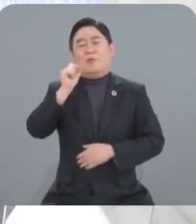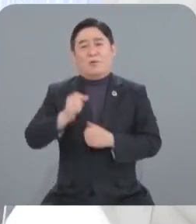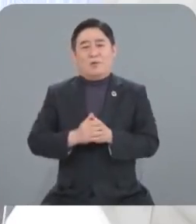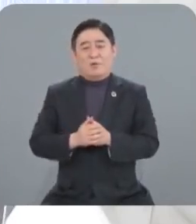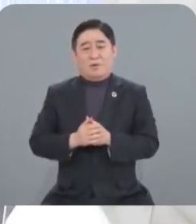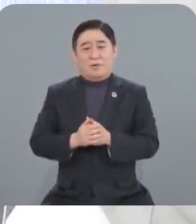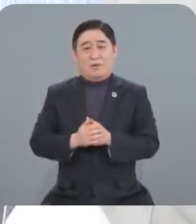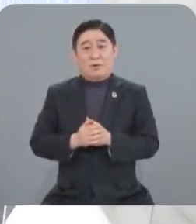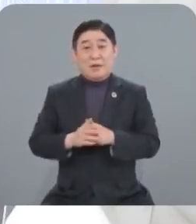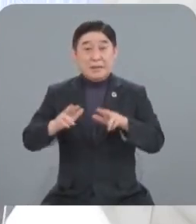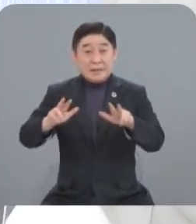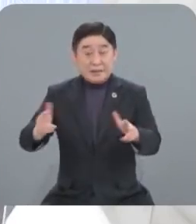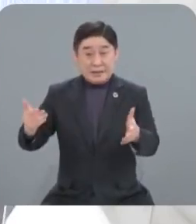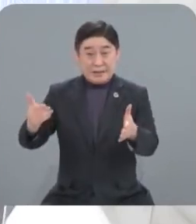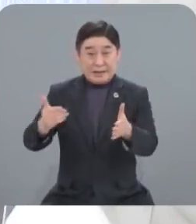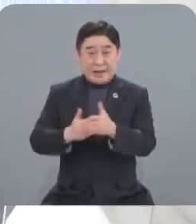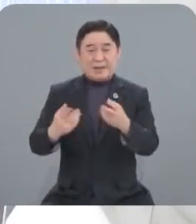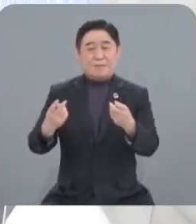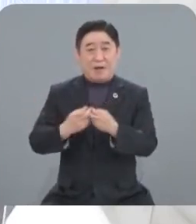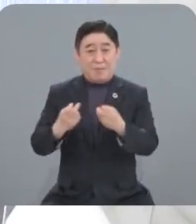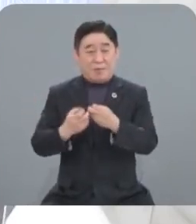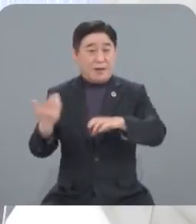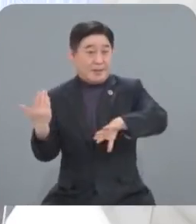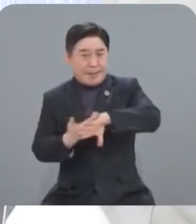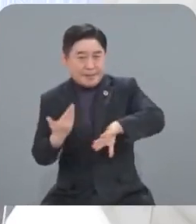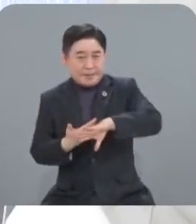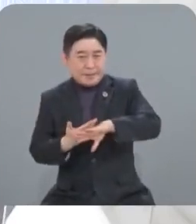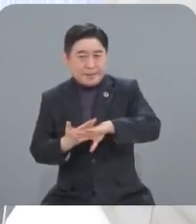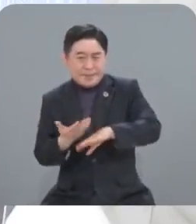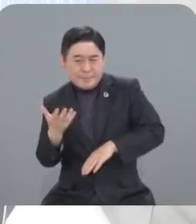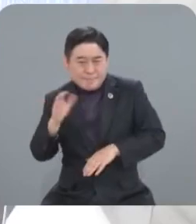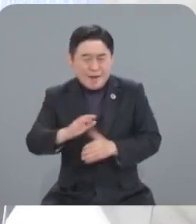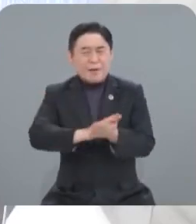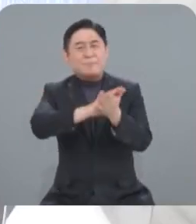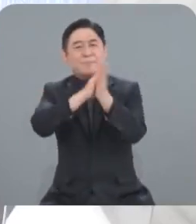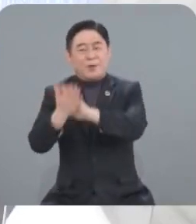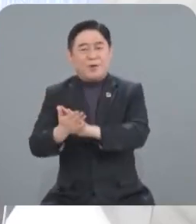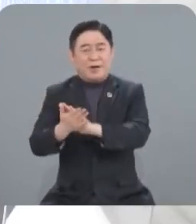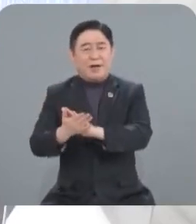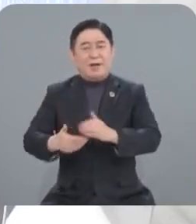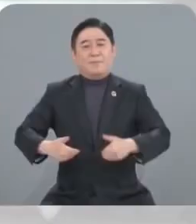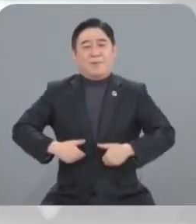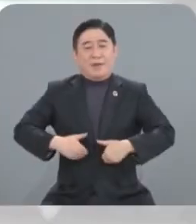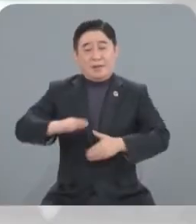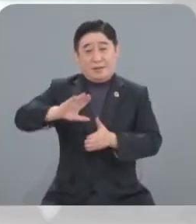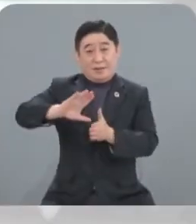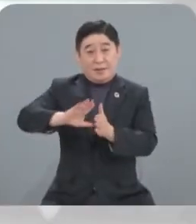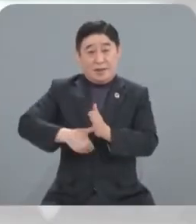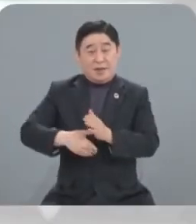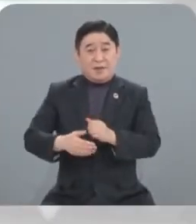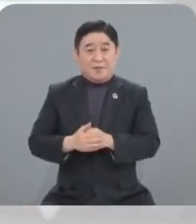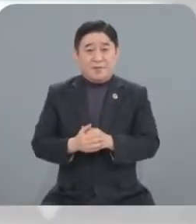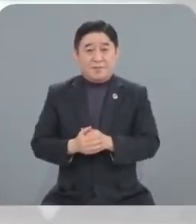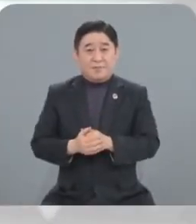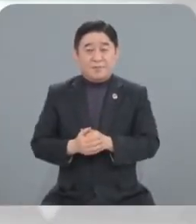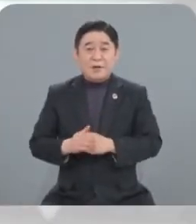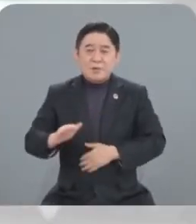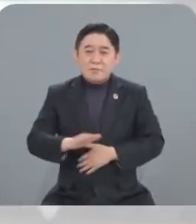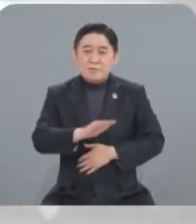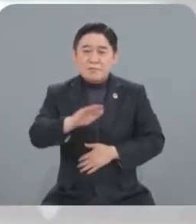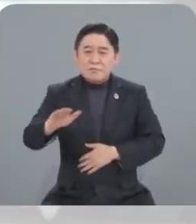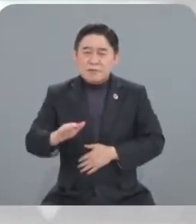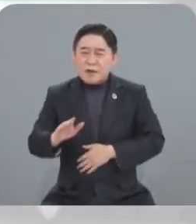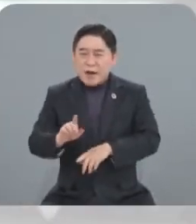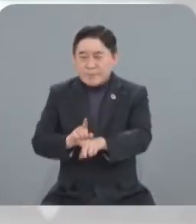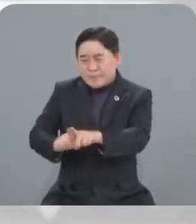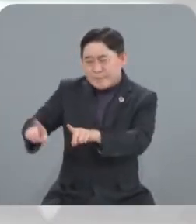입니다 지금까지 의 방법과 다른 혁명적인 변화가 적시 할 때입니다 무늬가 우위에